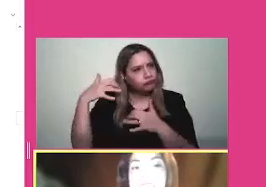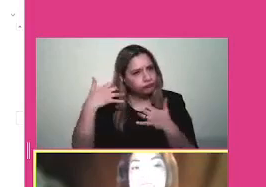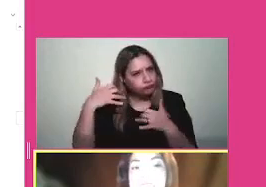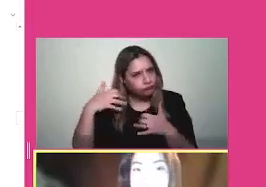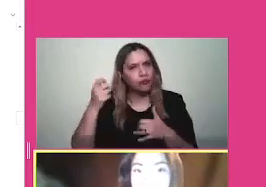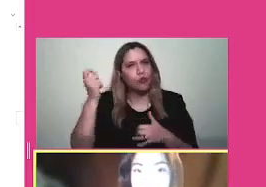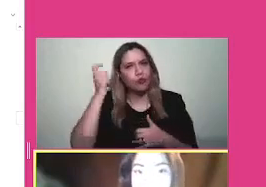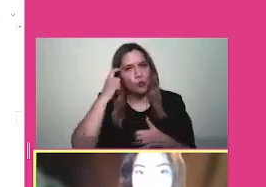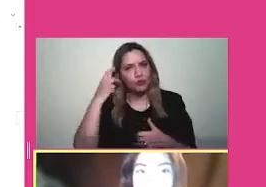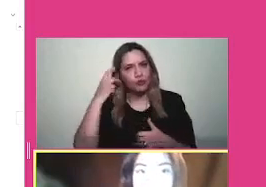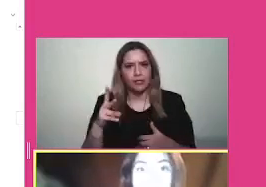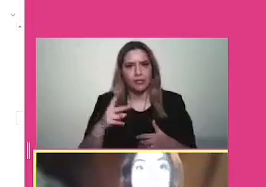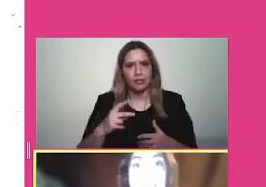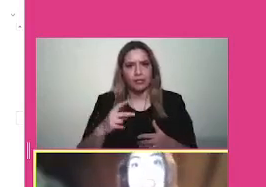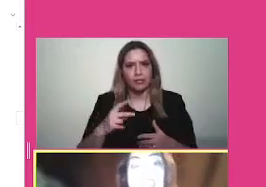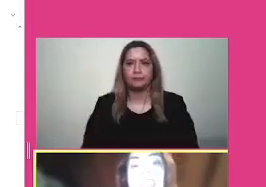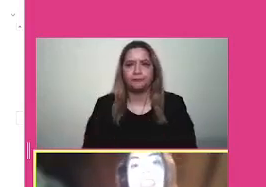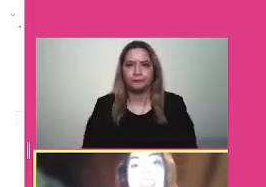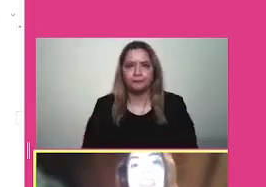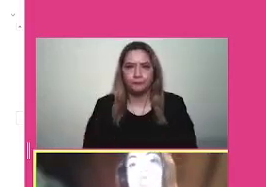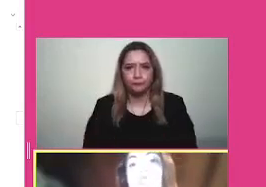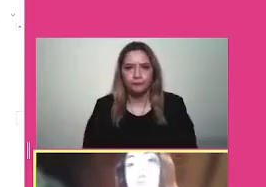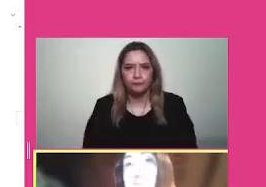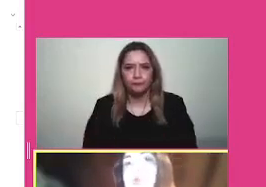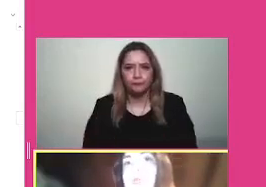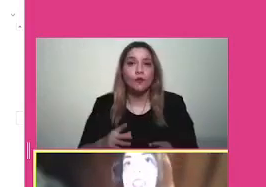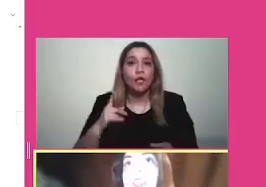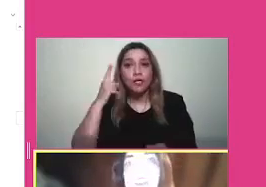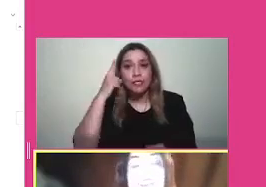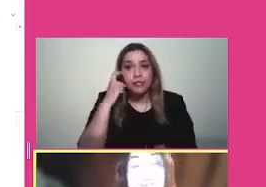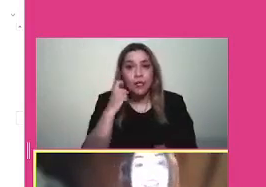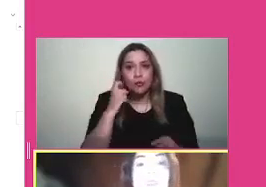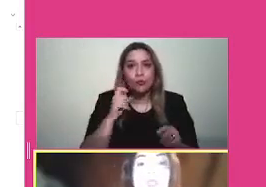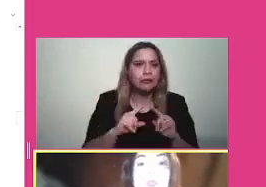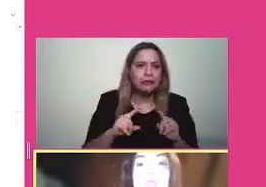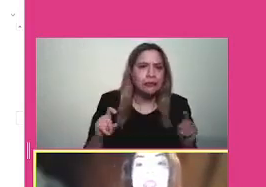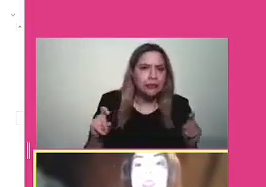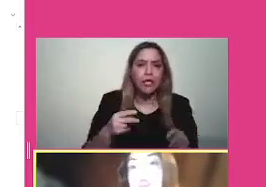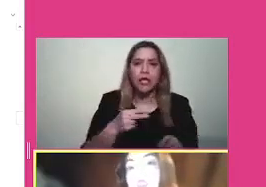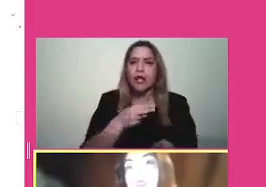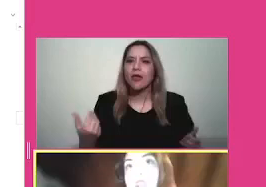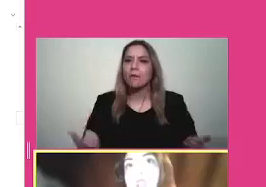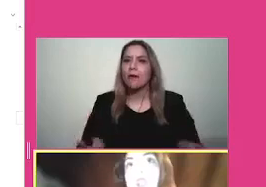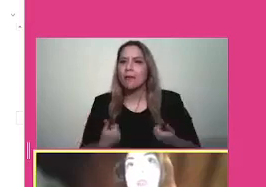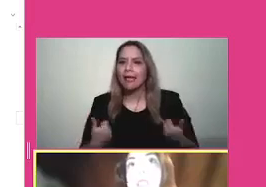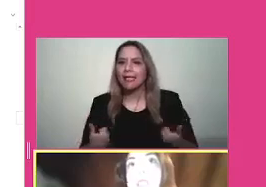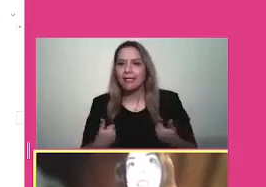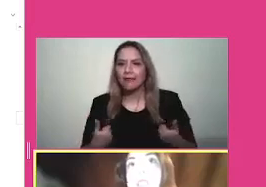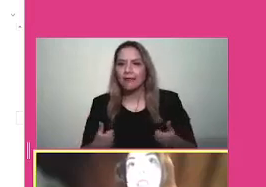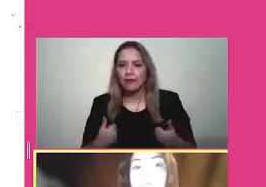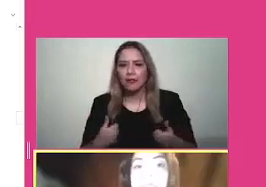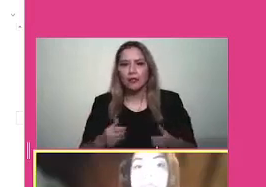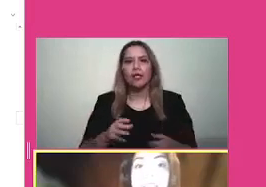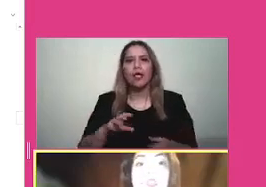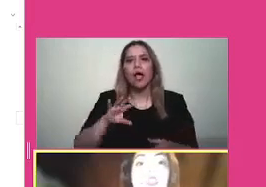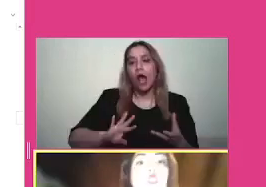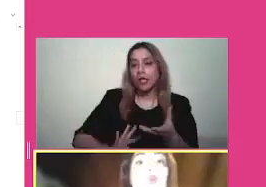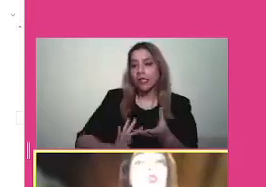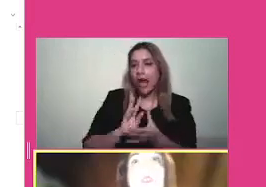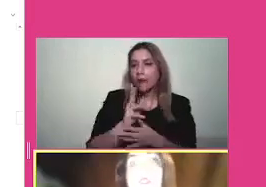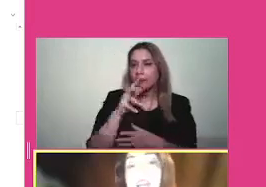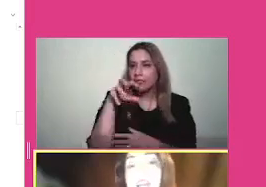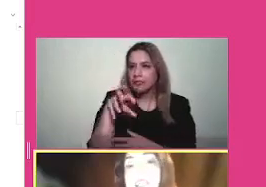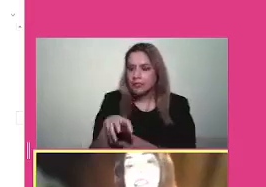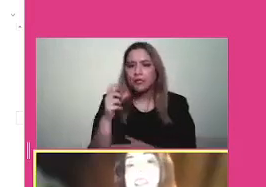νοητικές λειτουργίες. Τι γνωρίζουμε σχετικά με το παιχνίδι όσον αφορά το αναπτυξιακό κομμάτι? Γνωρίζουμε